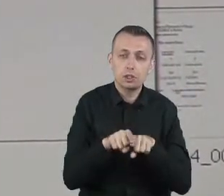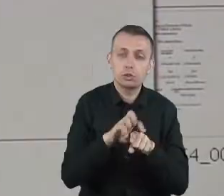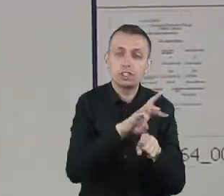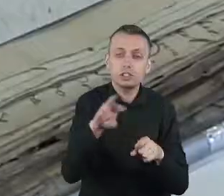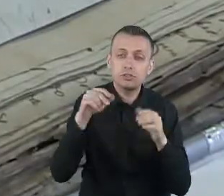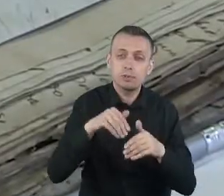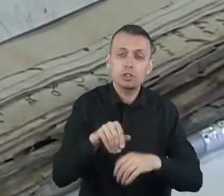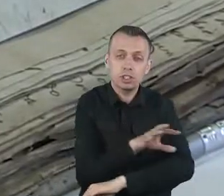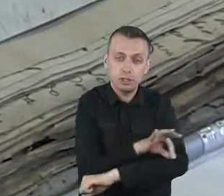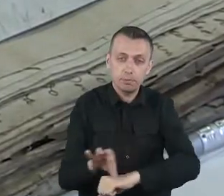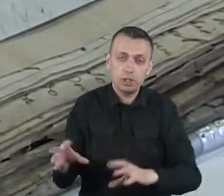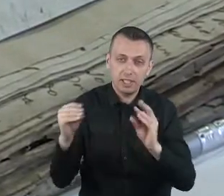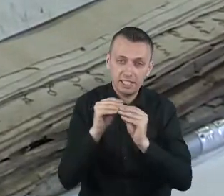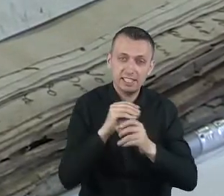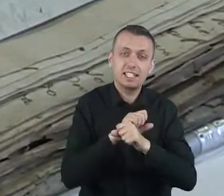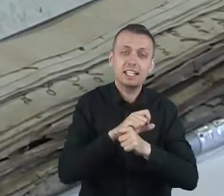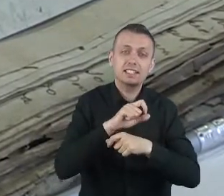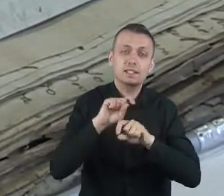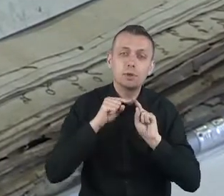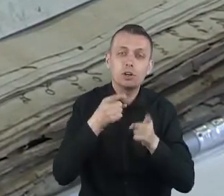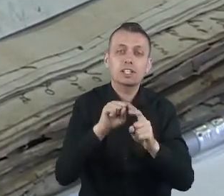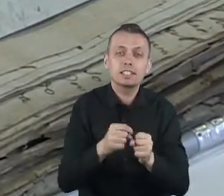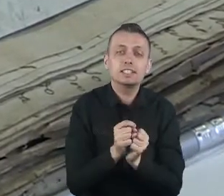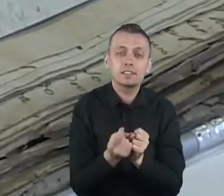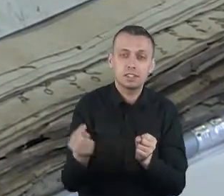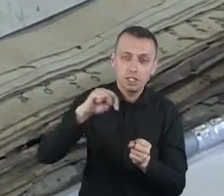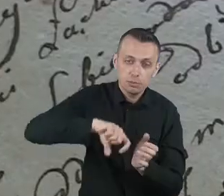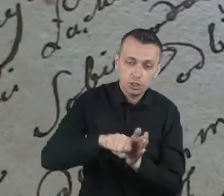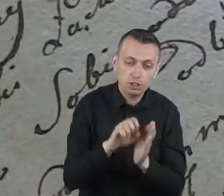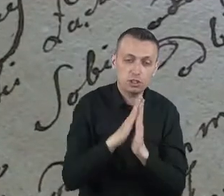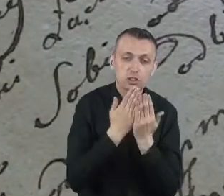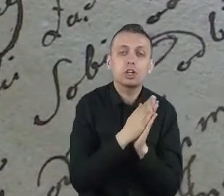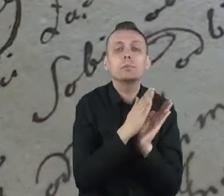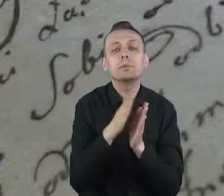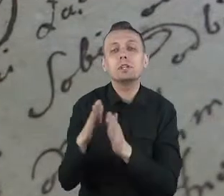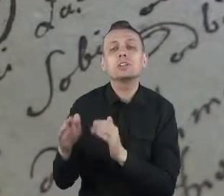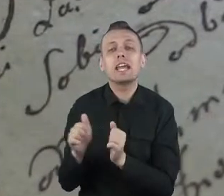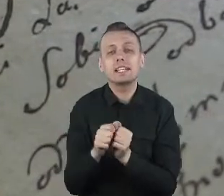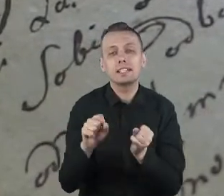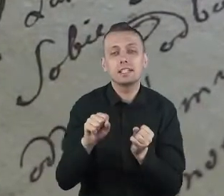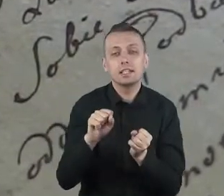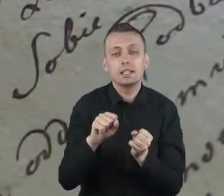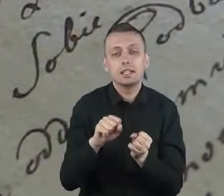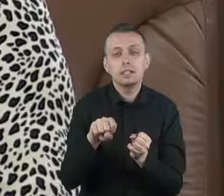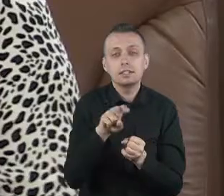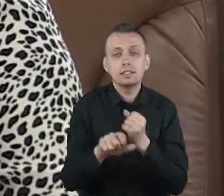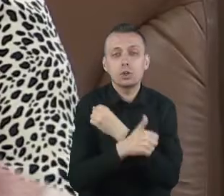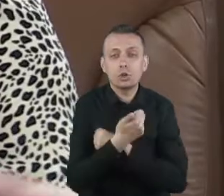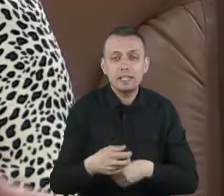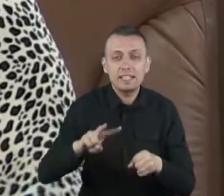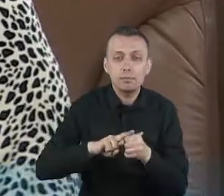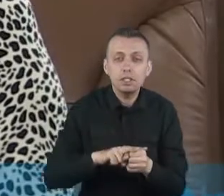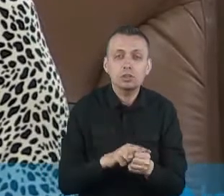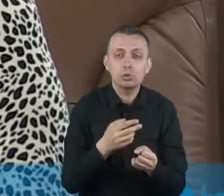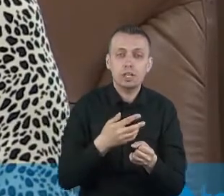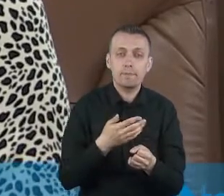mogą współtworzyć projekt, zgłaszając się do biblioteki bądź archiwum z dokumentami, które przedstawiają wartość historyczną. Jeżeli my tego